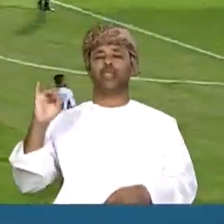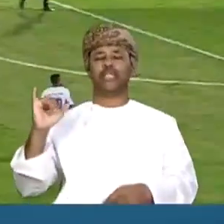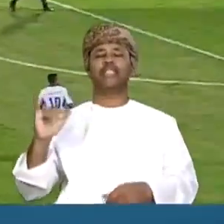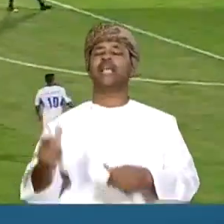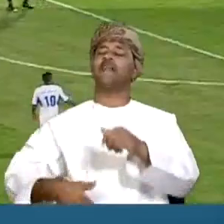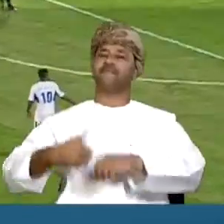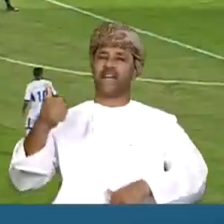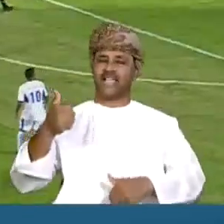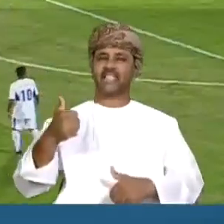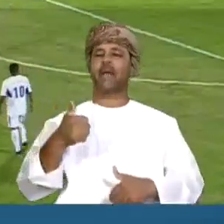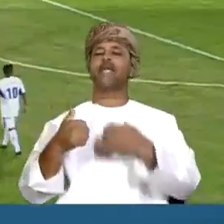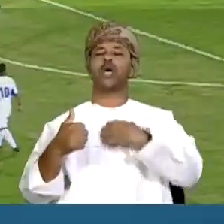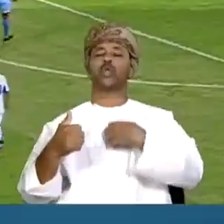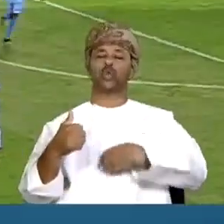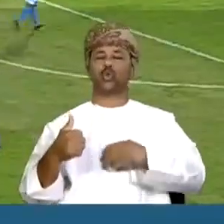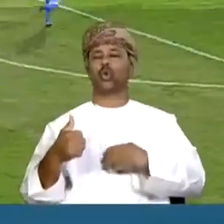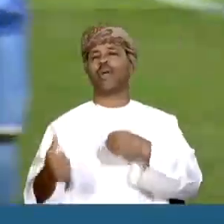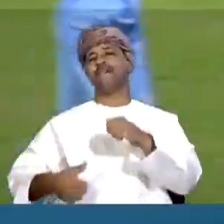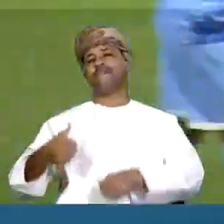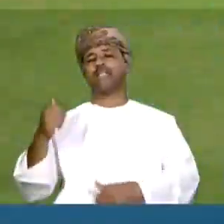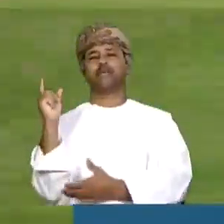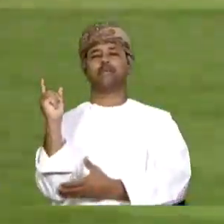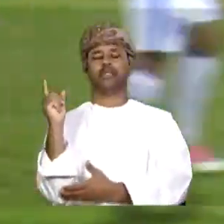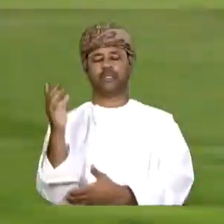فوزه الأول في الدوري على حساب نادي سوا.